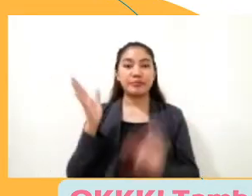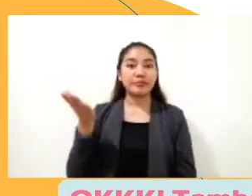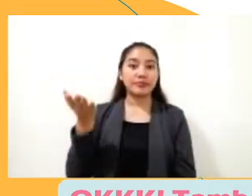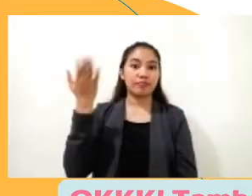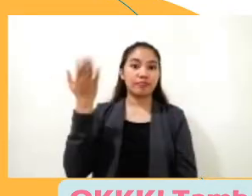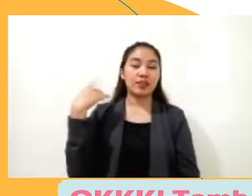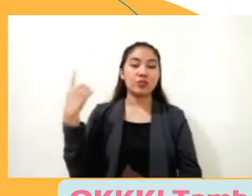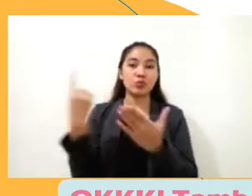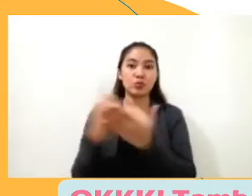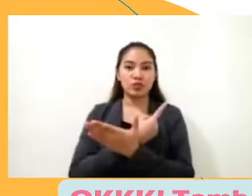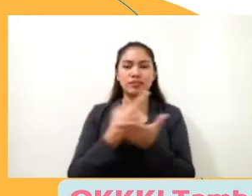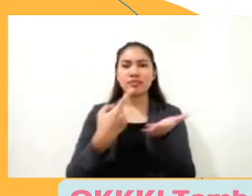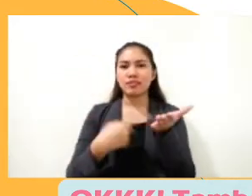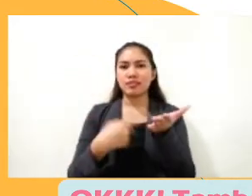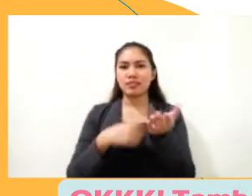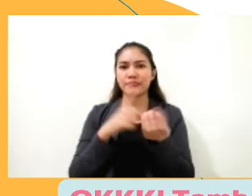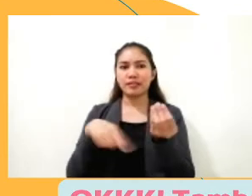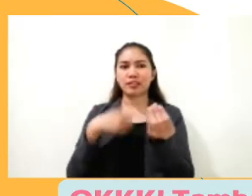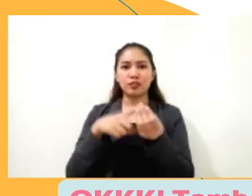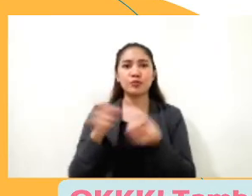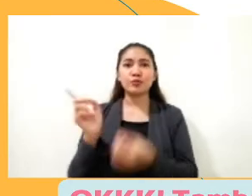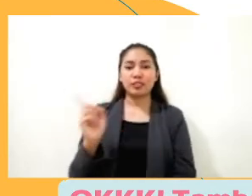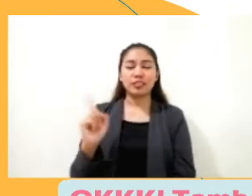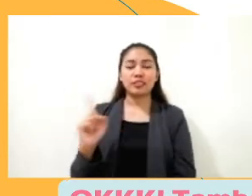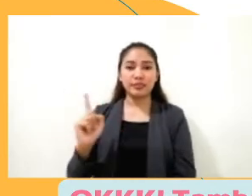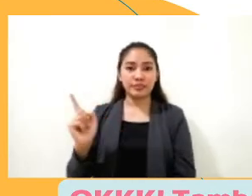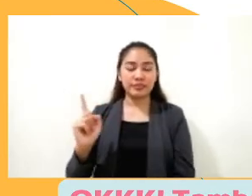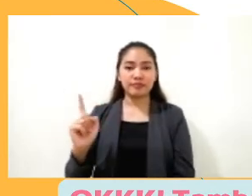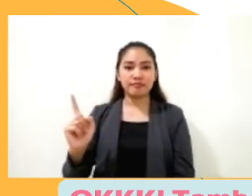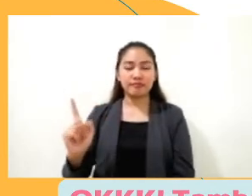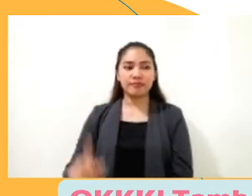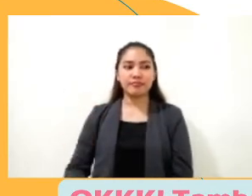po, pinag-usapan po natin ang